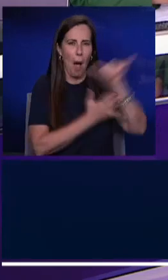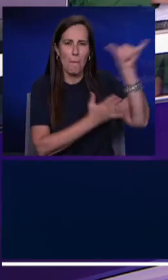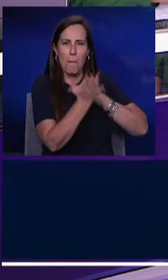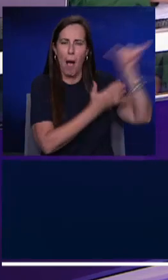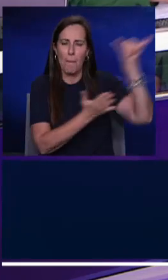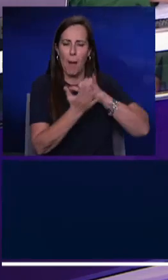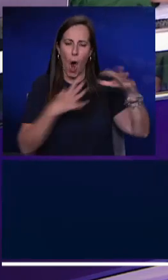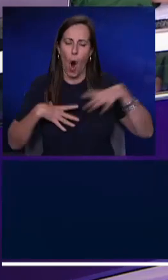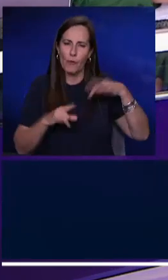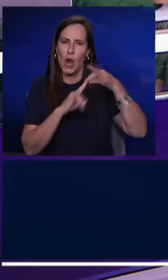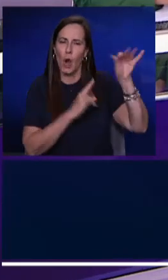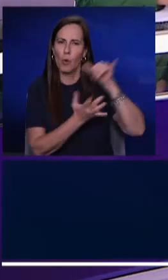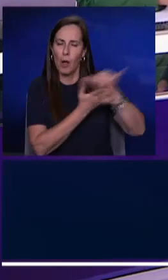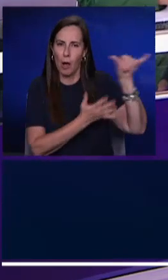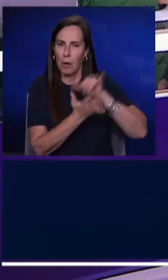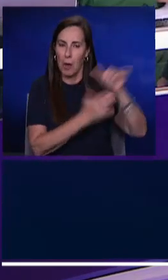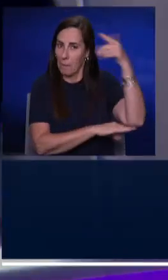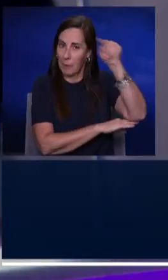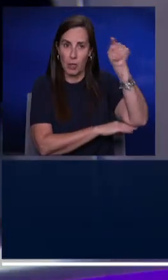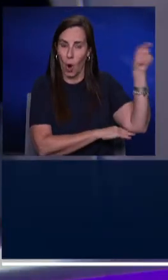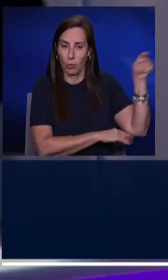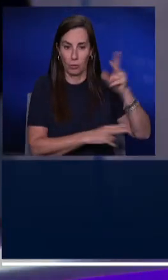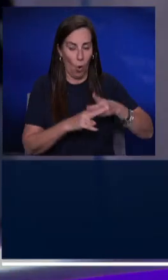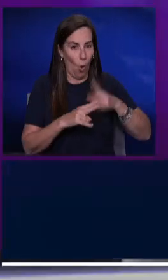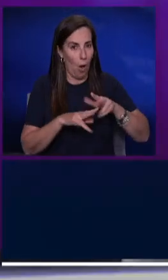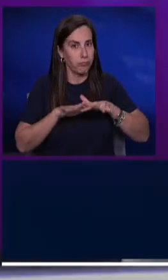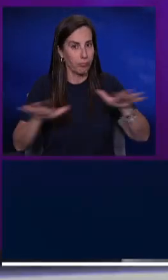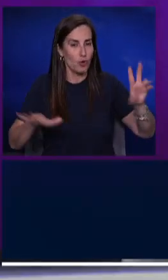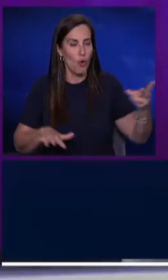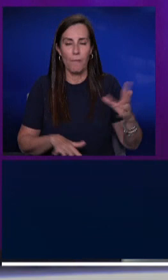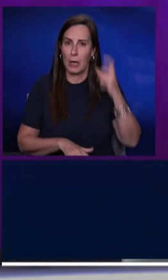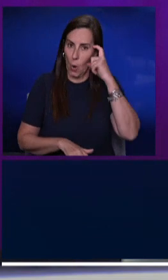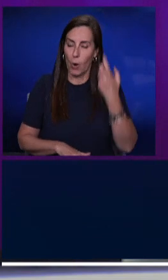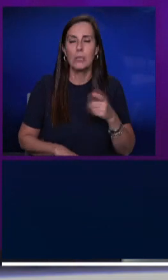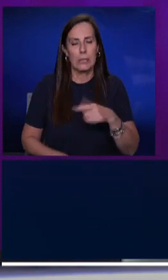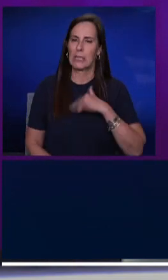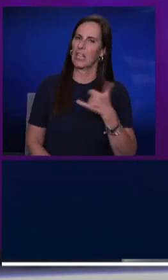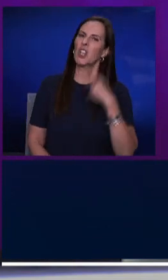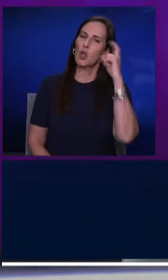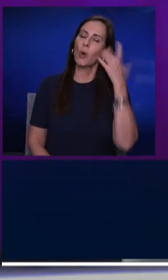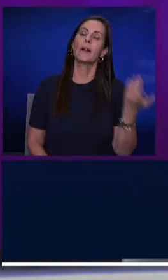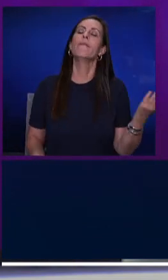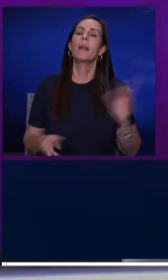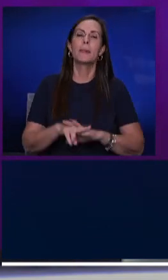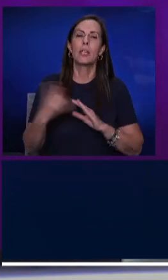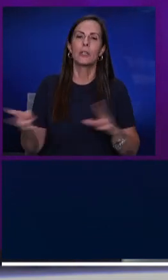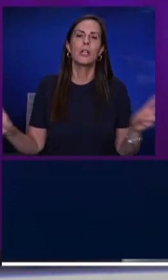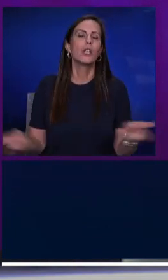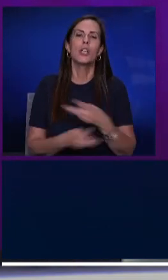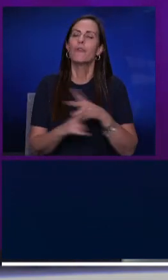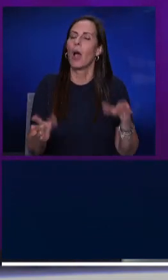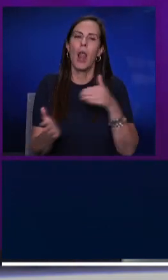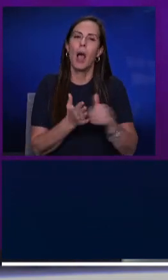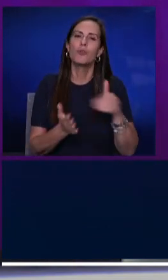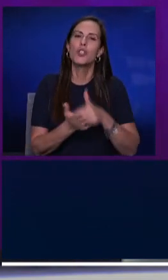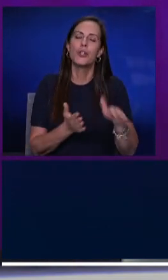בחול, שוב, במדינות שבהן התחלואה במגמת עלייה? תראי, זה מטריד, אבל מצד שני, אי אפשר להמשיך עם